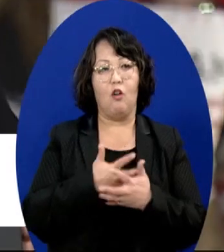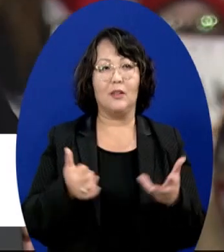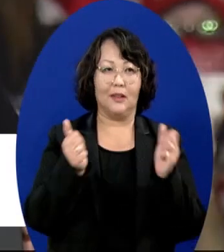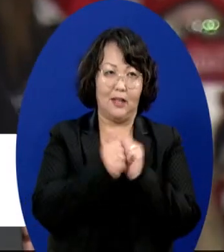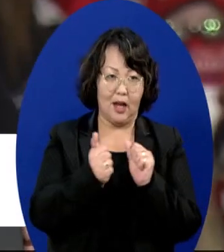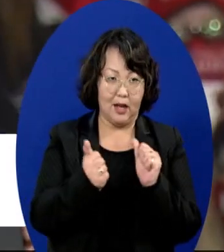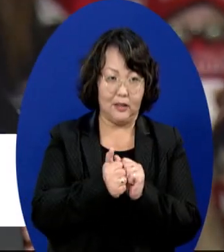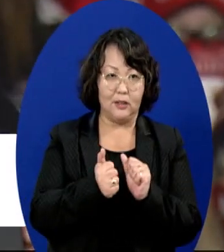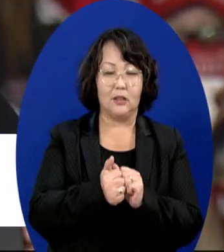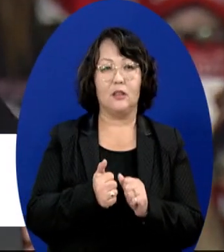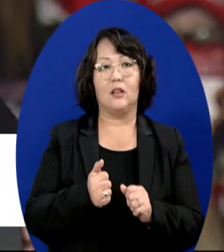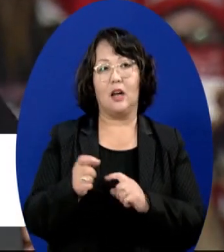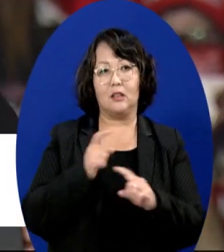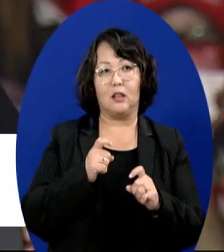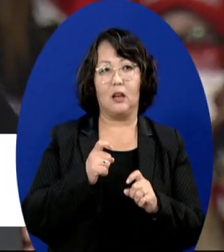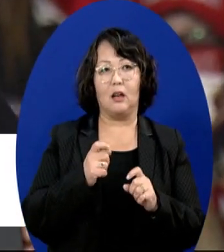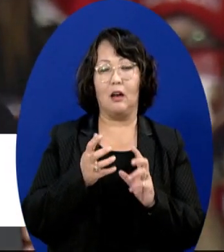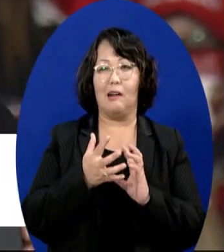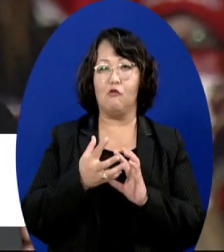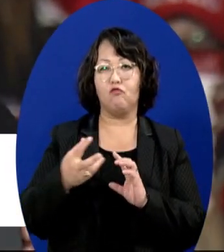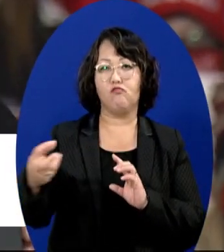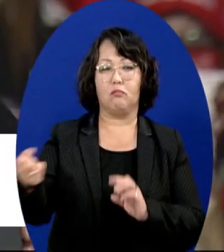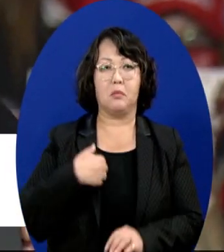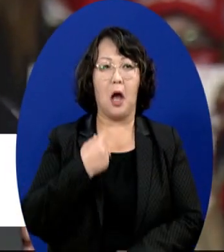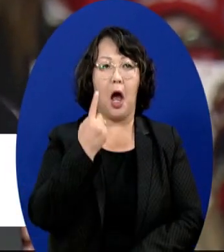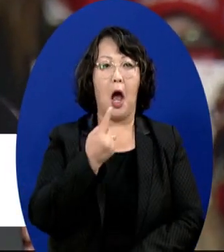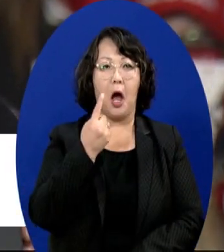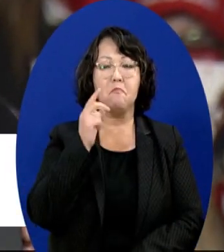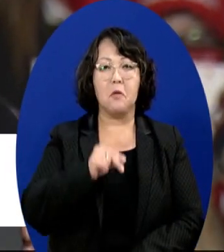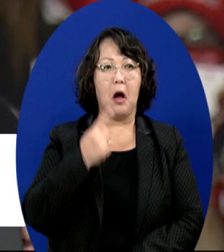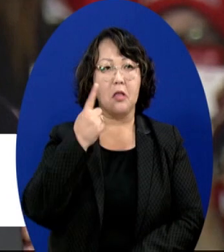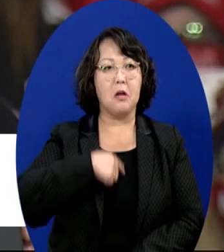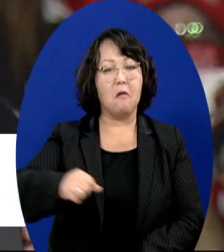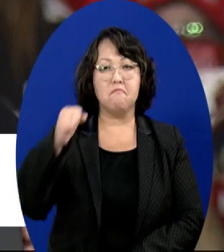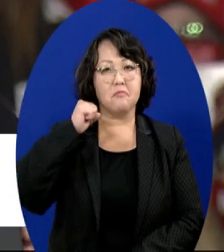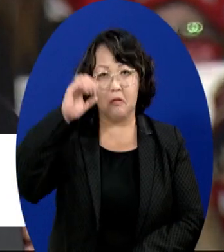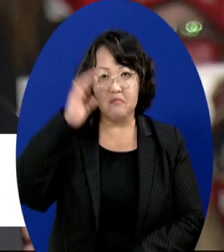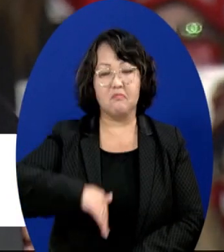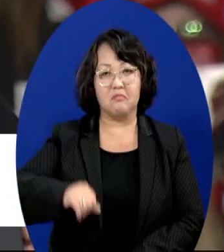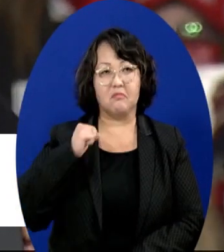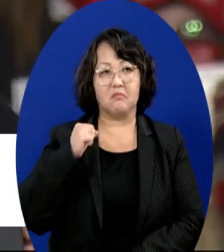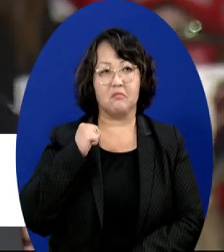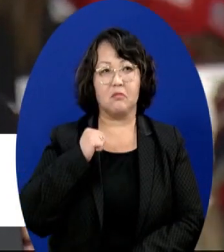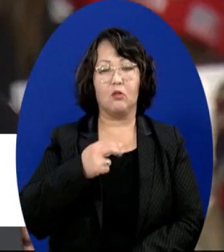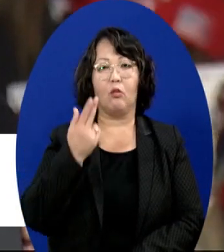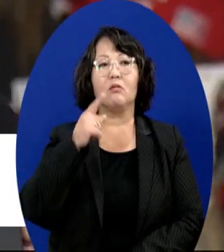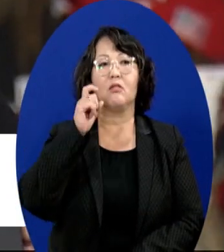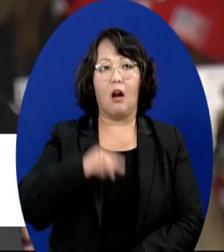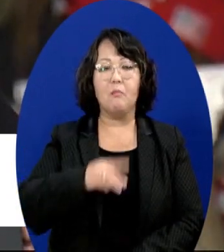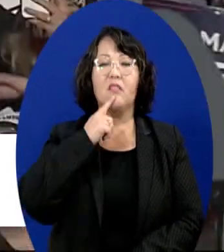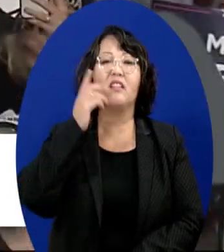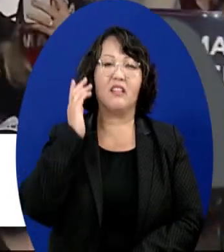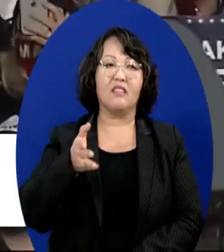нөхөд төншүүдээ алдаж ганцаараа үлдээд байгааг хэлсэн юм. Гэвч ганц тайчин ганцаардахгүй гэдгийг Дональд Трамп хийснээс